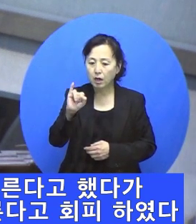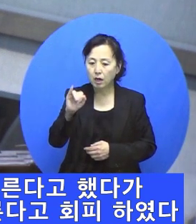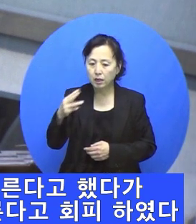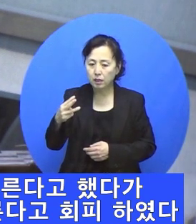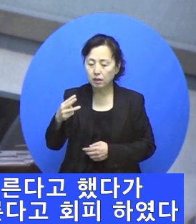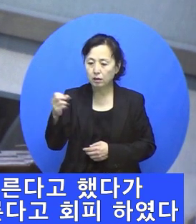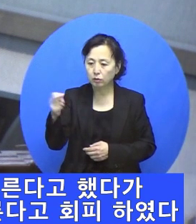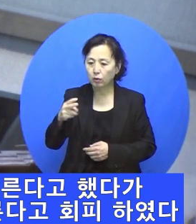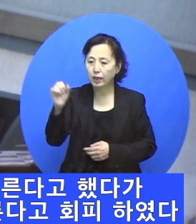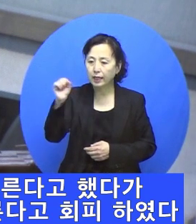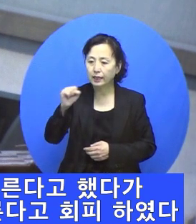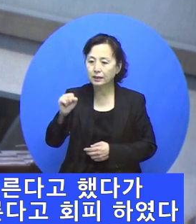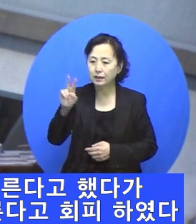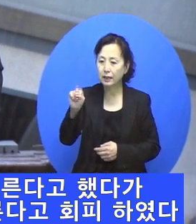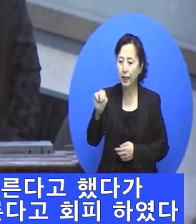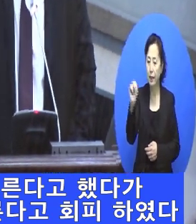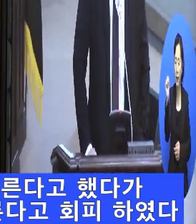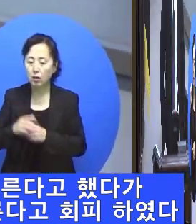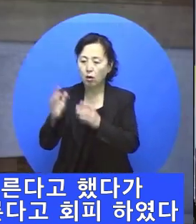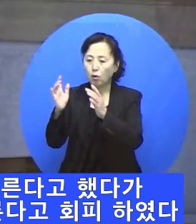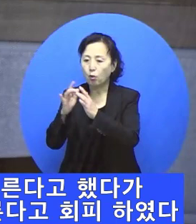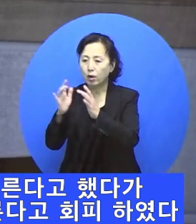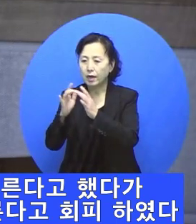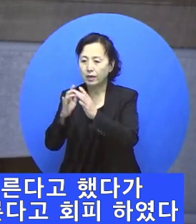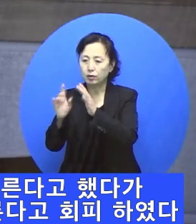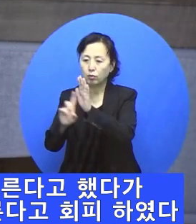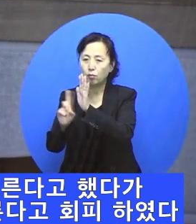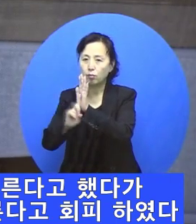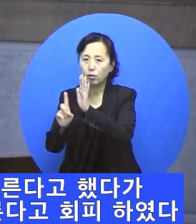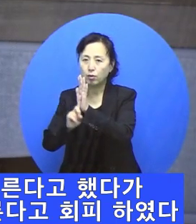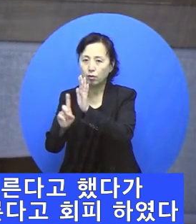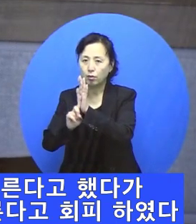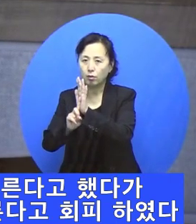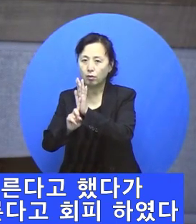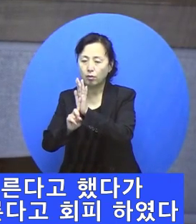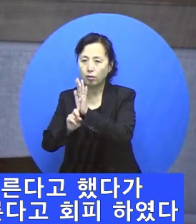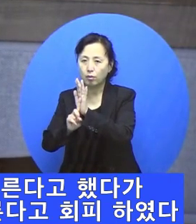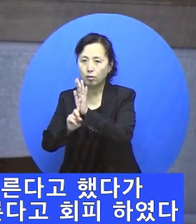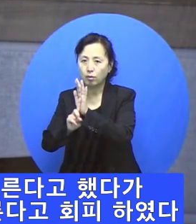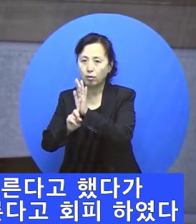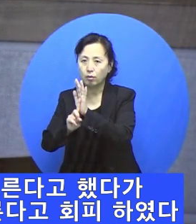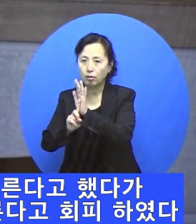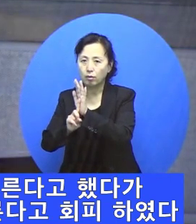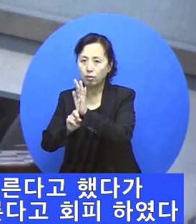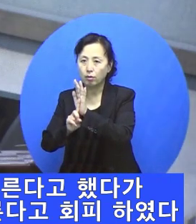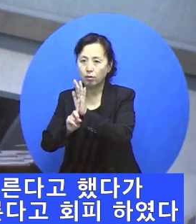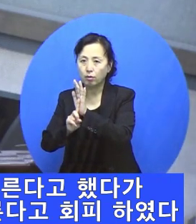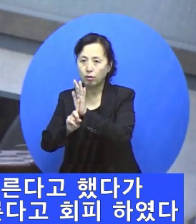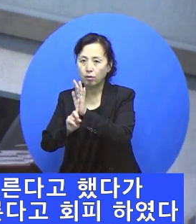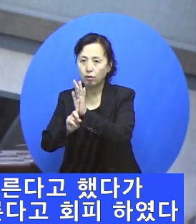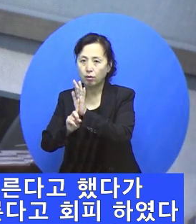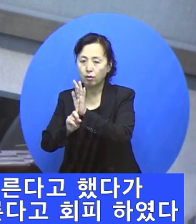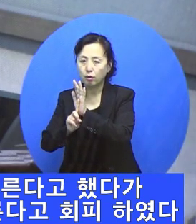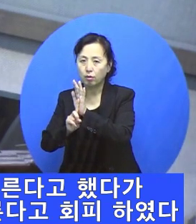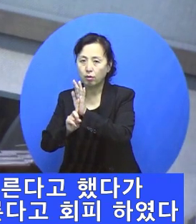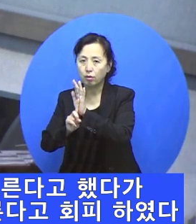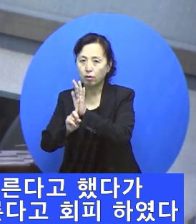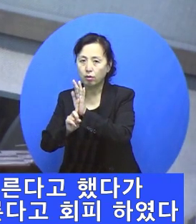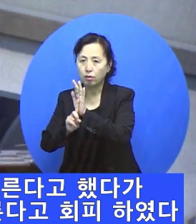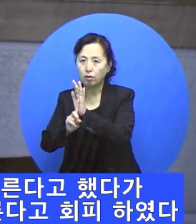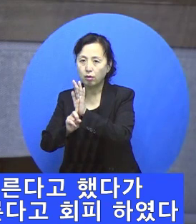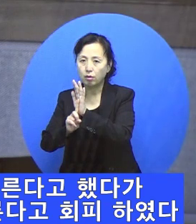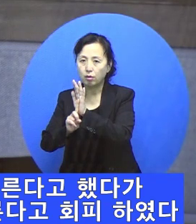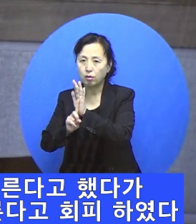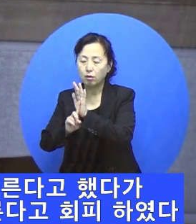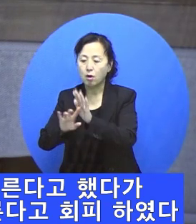어떤 차이가 있어서 각각 2억 7천만 원? 제가 과거에 있었던 일은 잘 모릅니다. 과거가 아닙니다. 올해 예산이었어요. 아, 그